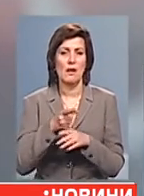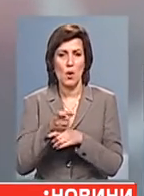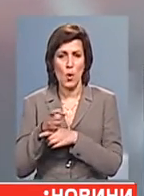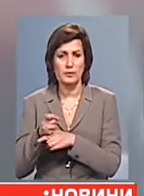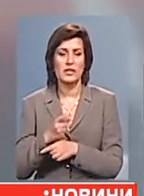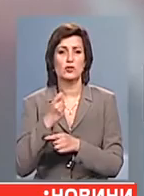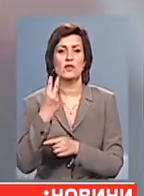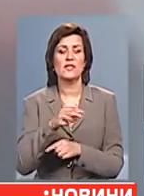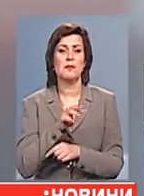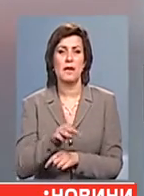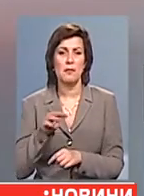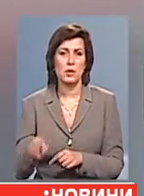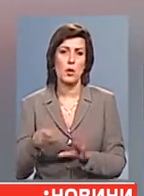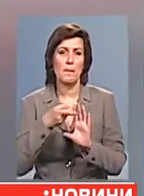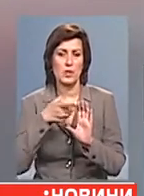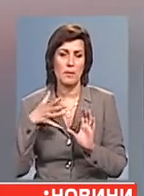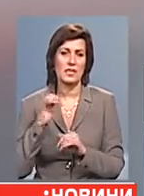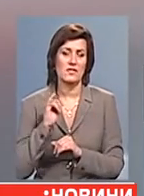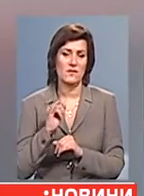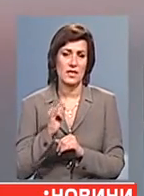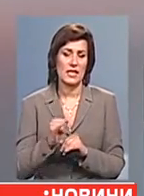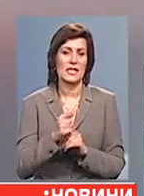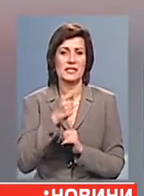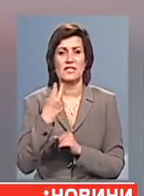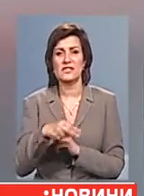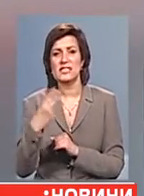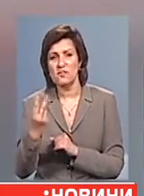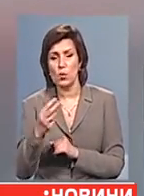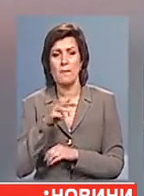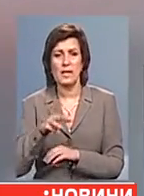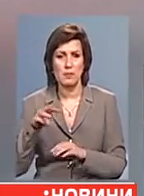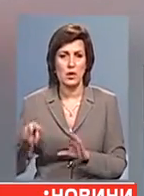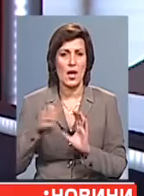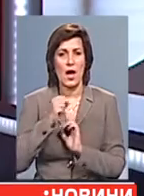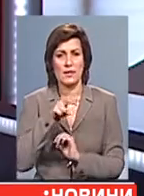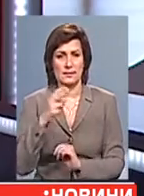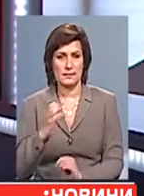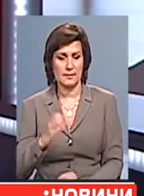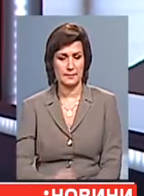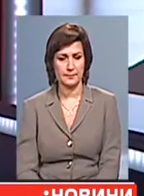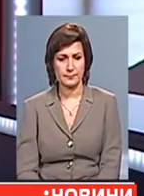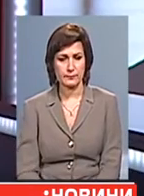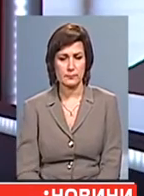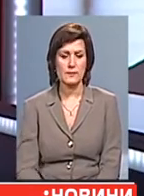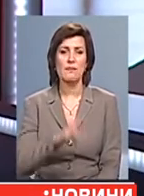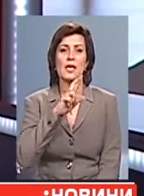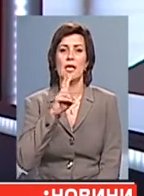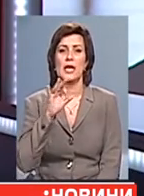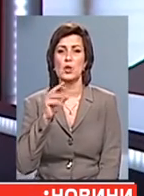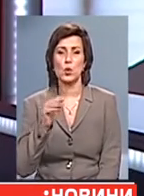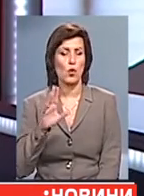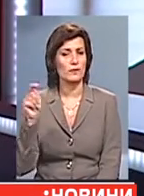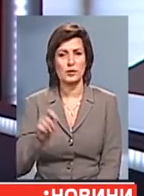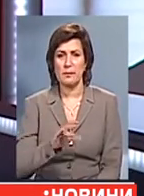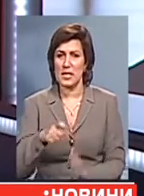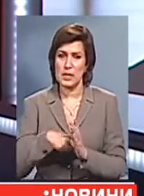зі 120-мм мінометів та 122-мм артсистем. Віктор Янукович не